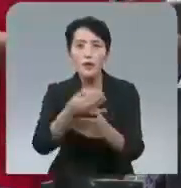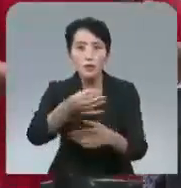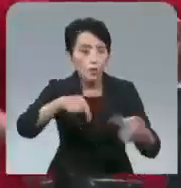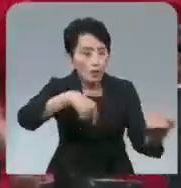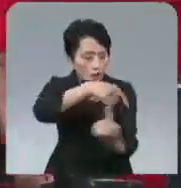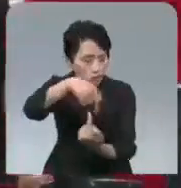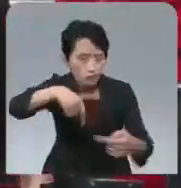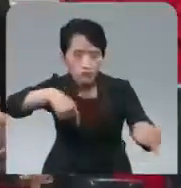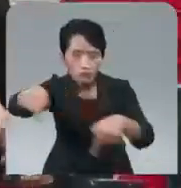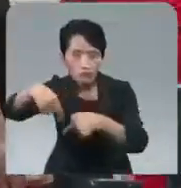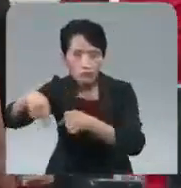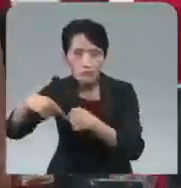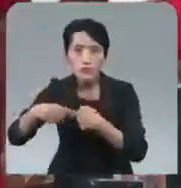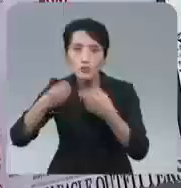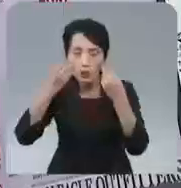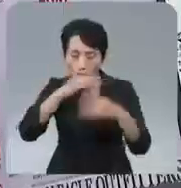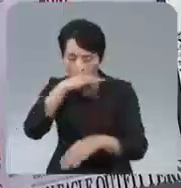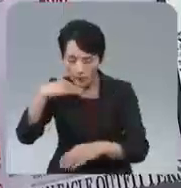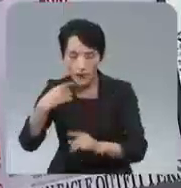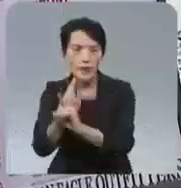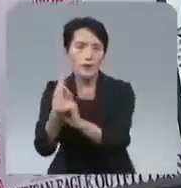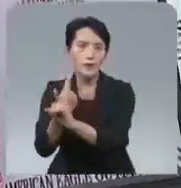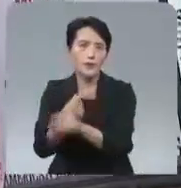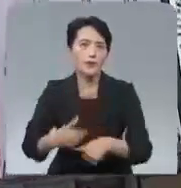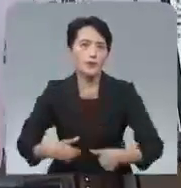là bốn mươi chín phần trăm à